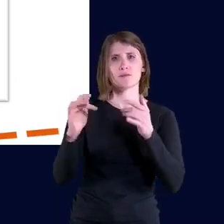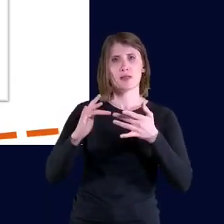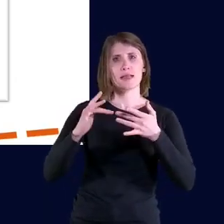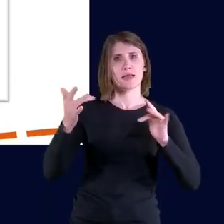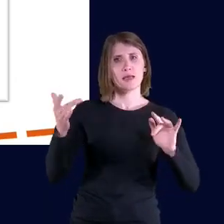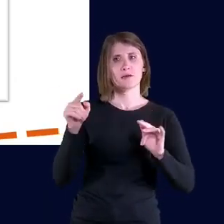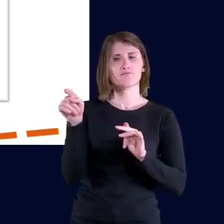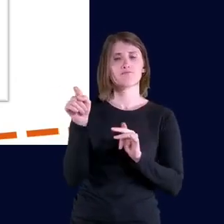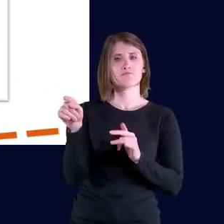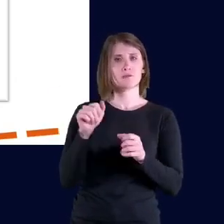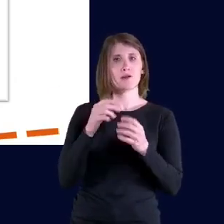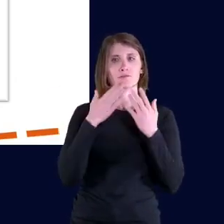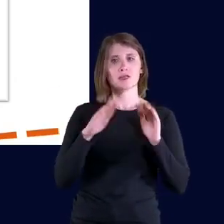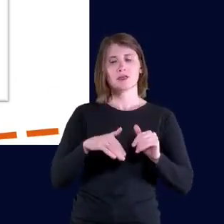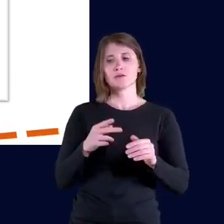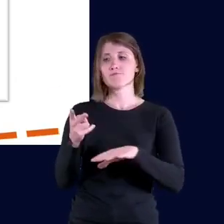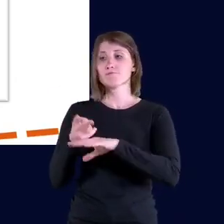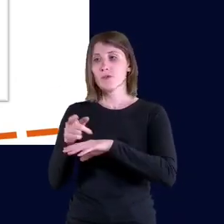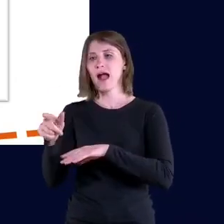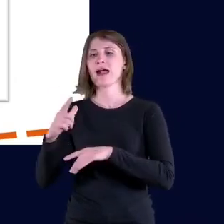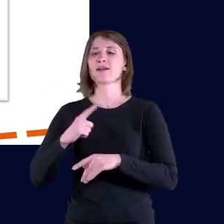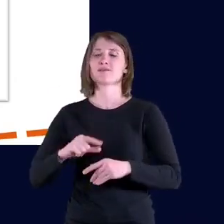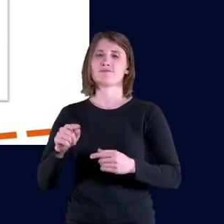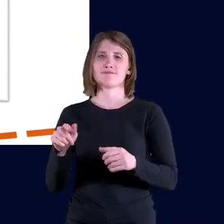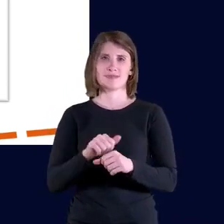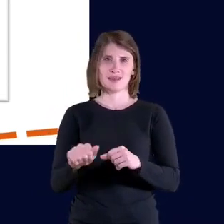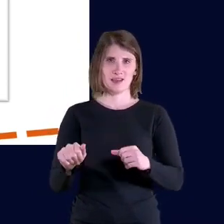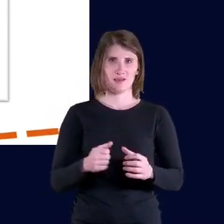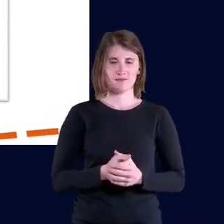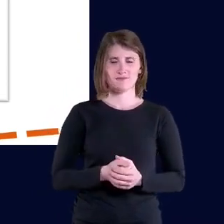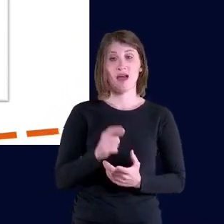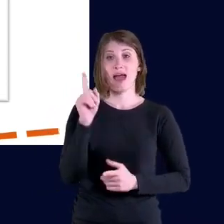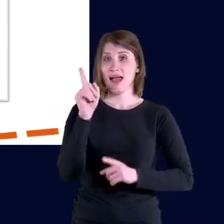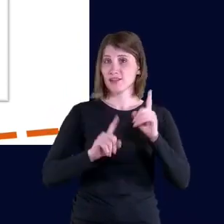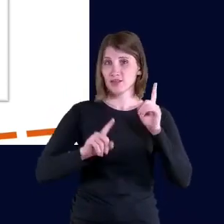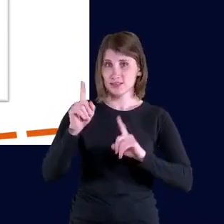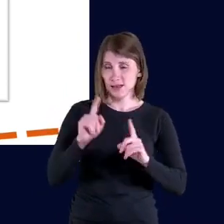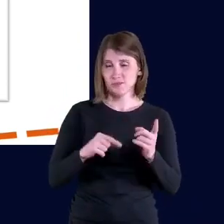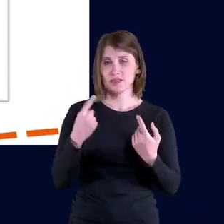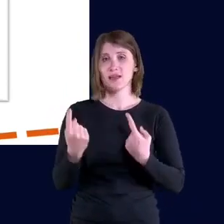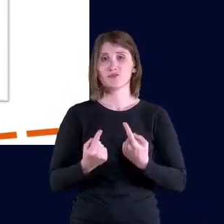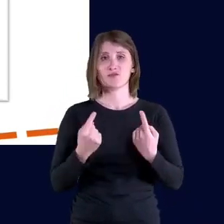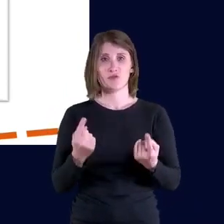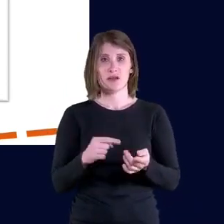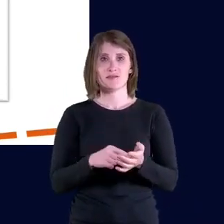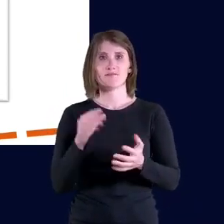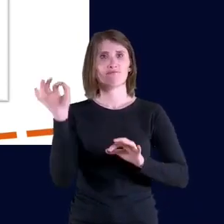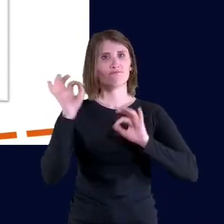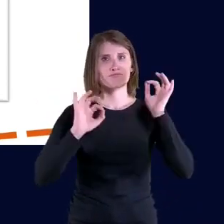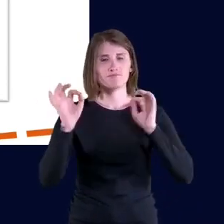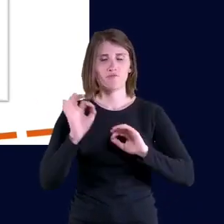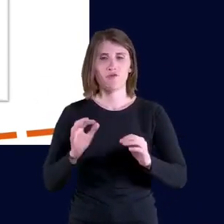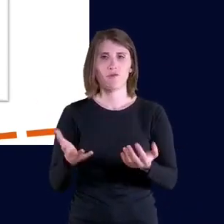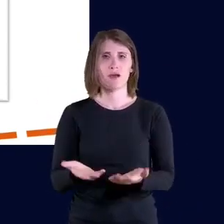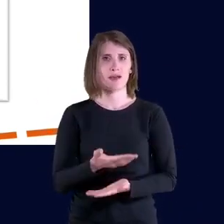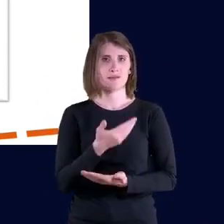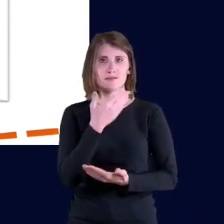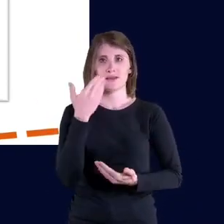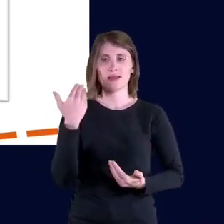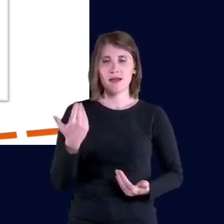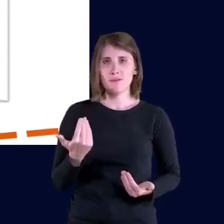zamieszczony przez autora niestety Zdarzają się takie sytuacje gdzie takich informacji